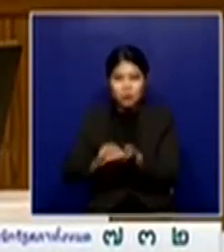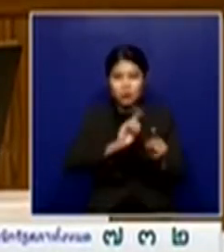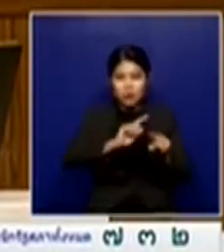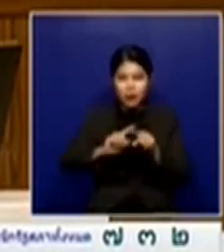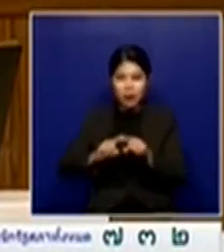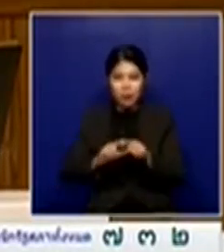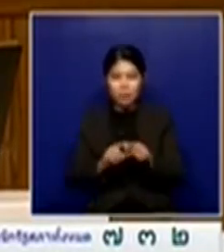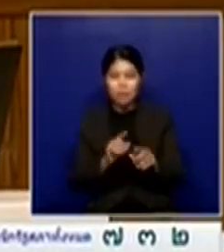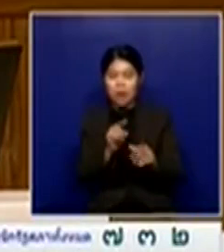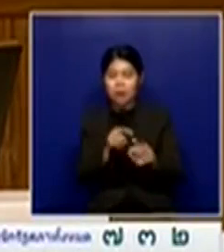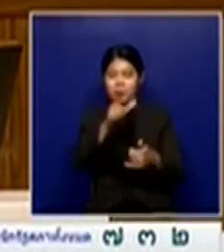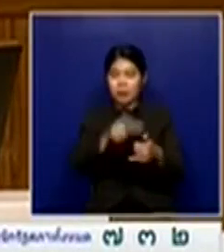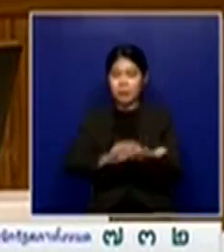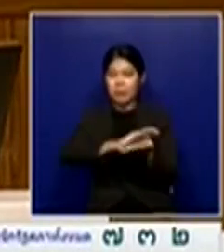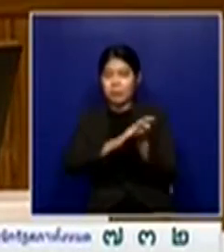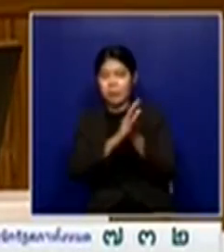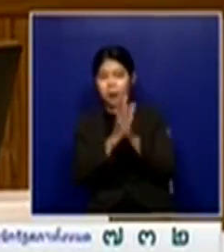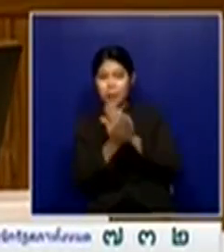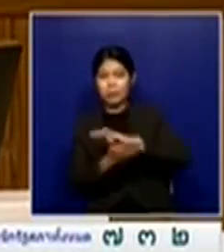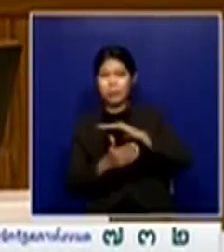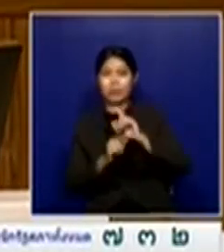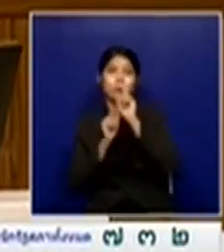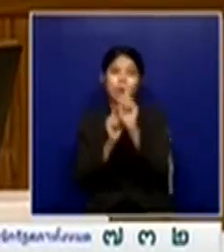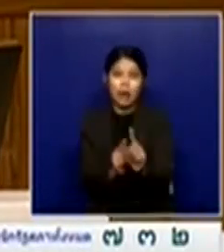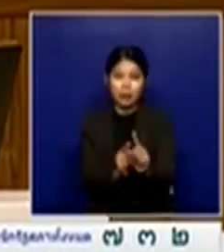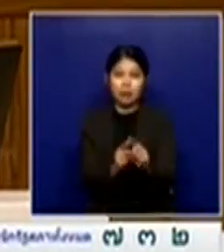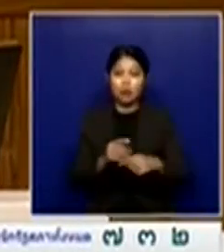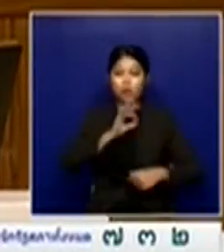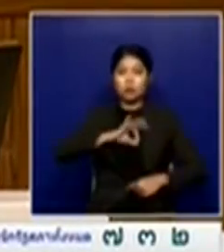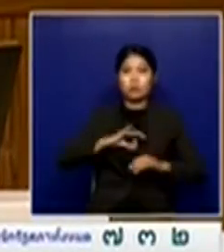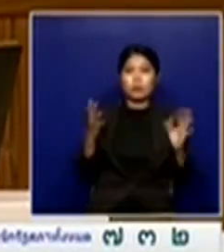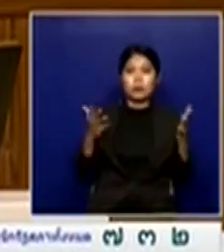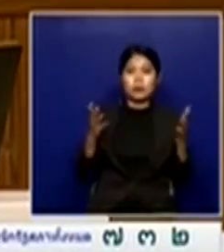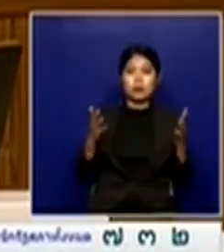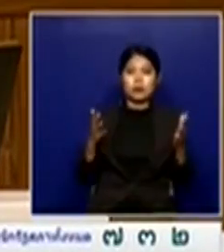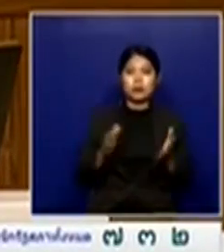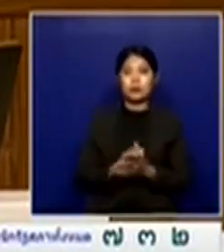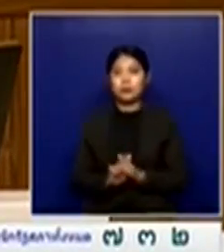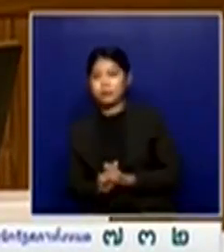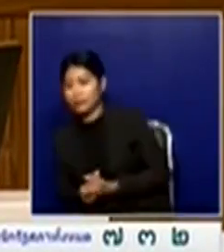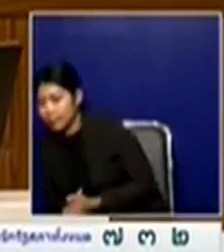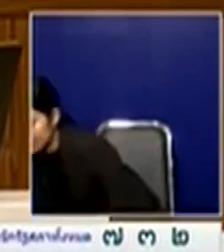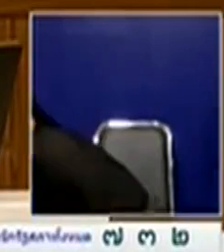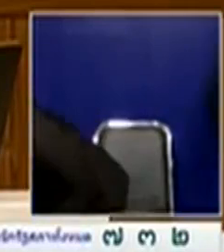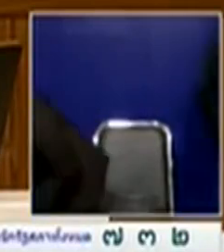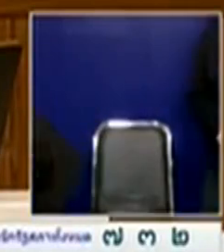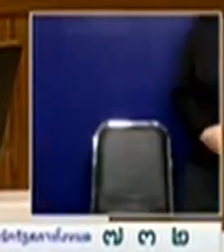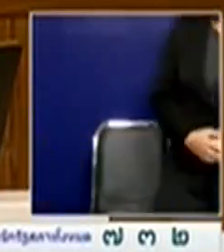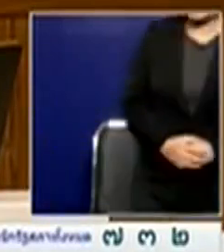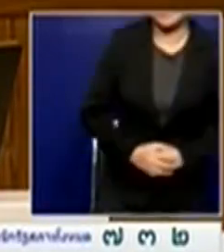เพื่อให้เปลี่ยนแปลงพฤติกรรมไปตามที่อีกฝ่ายต้องการโดยไม่รู้ตัวอ่านได้โพสต์